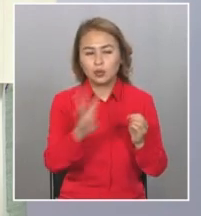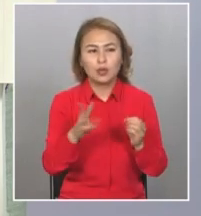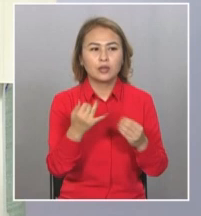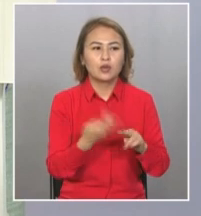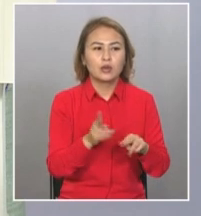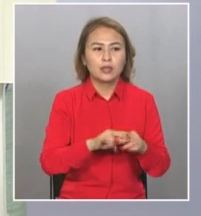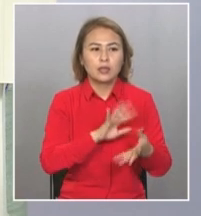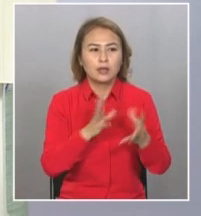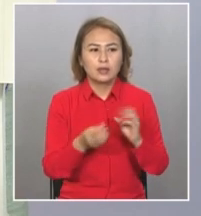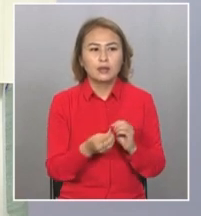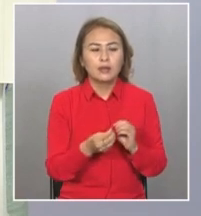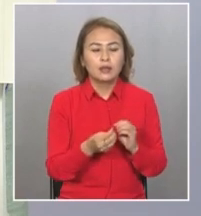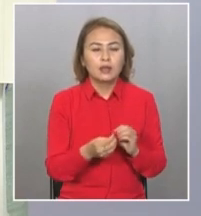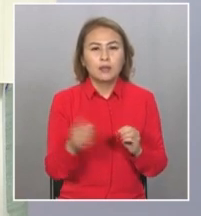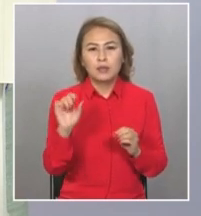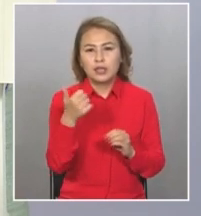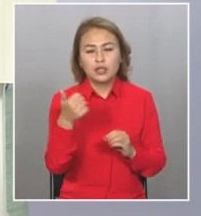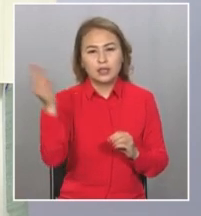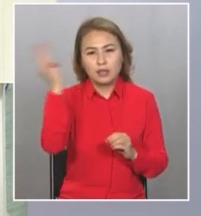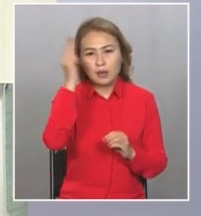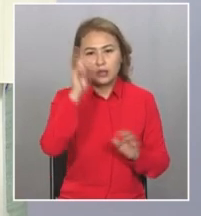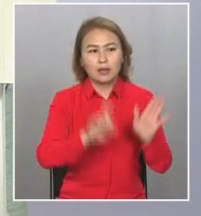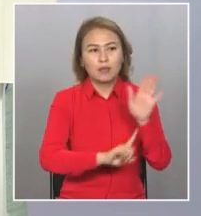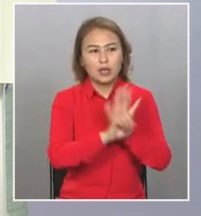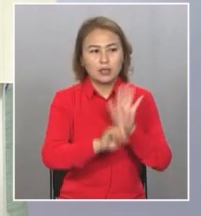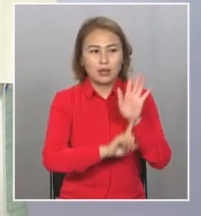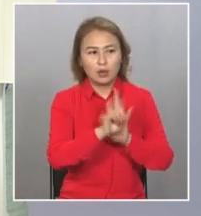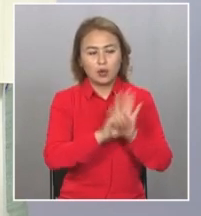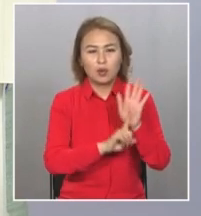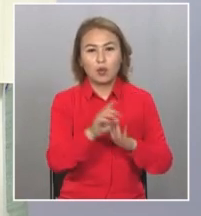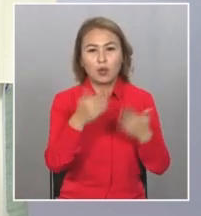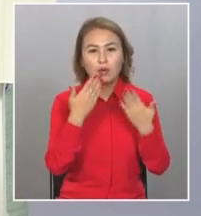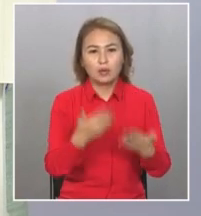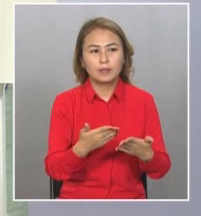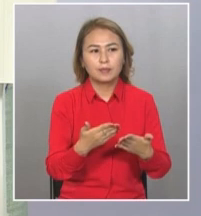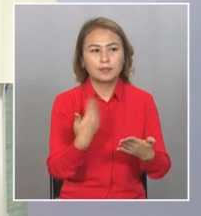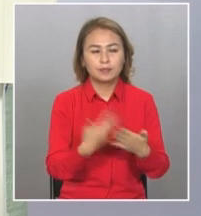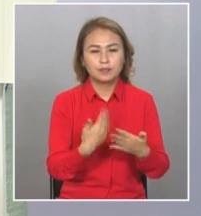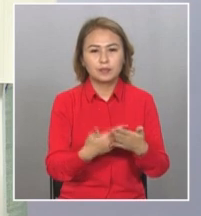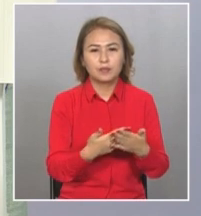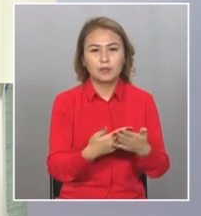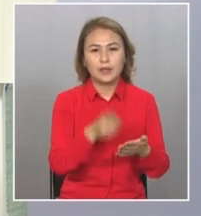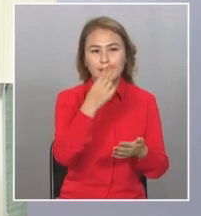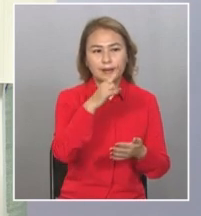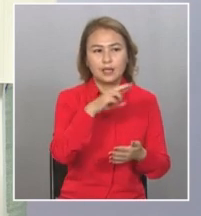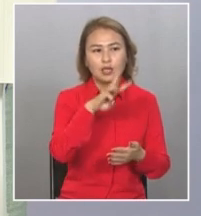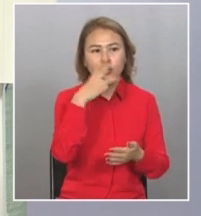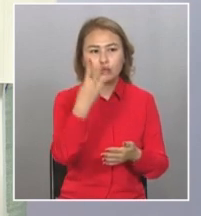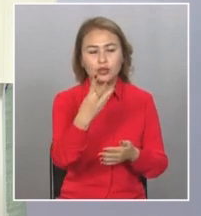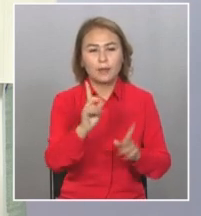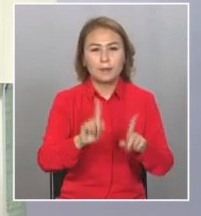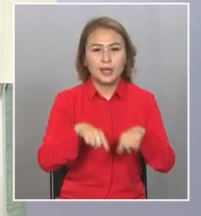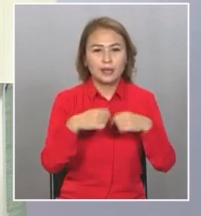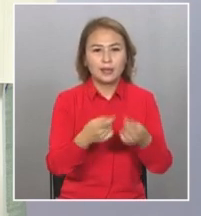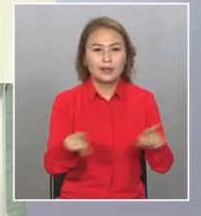сияқты. Енді бірінші сабақтың басталуы, ол, мынау D3 яшығында